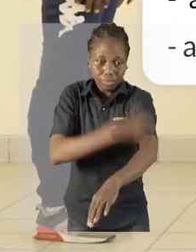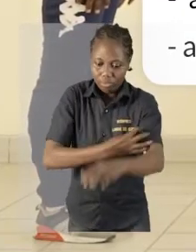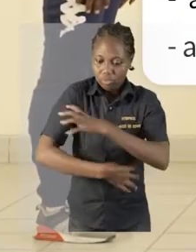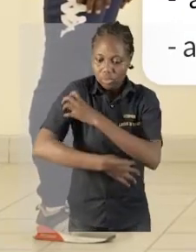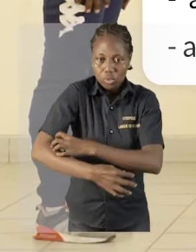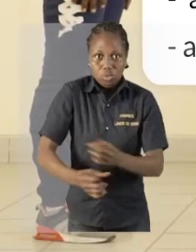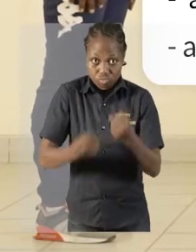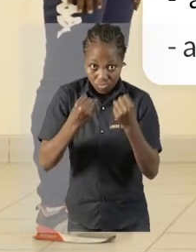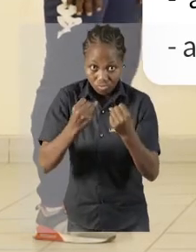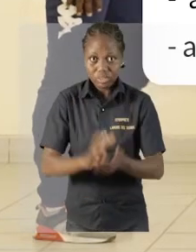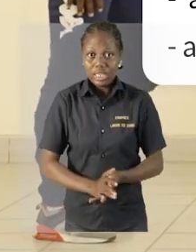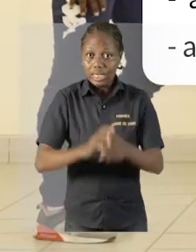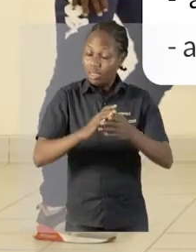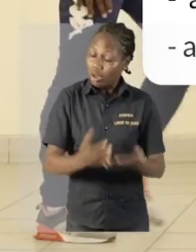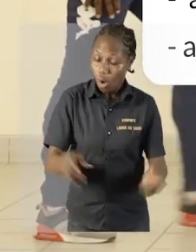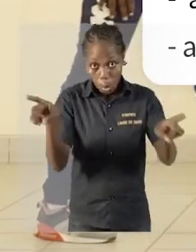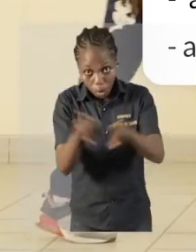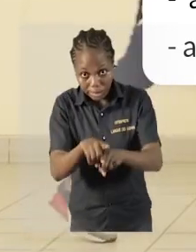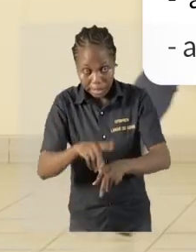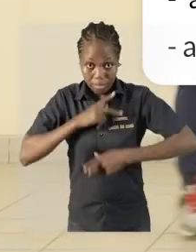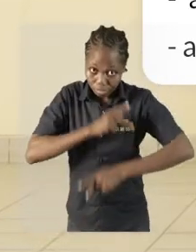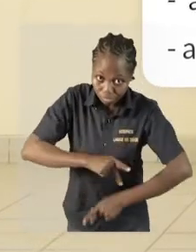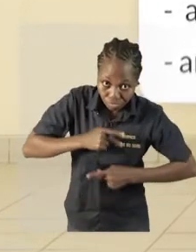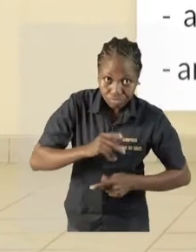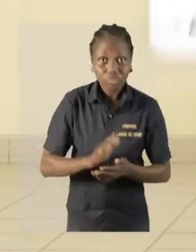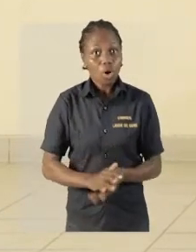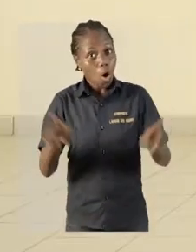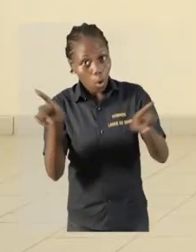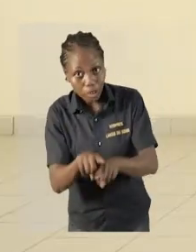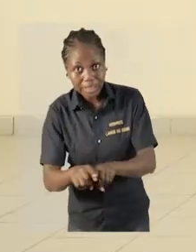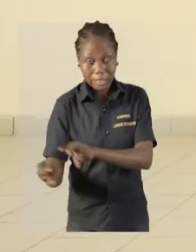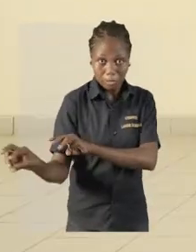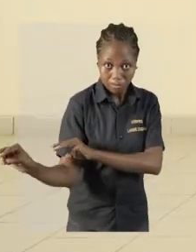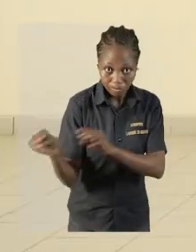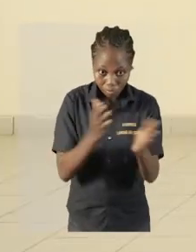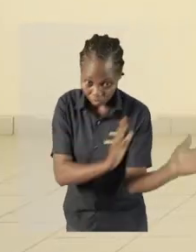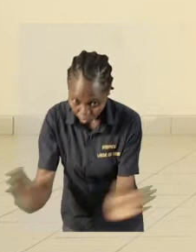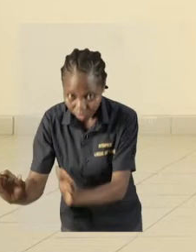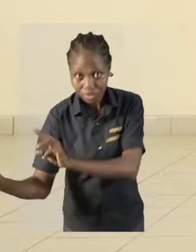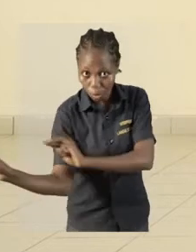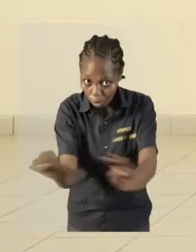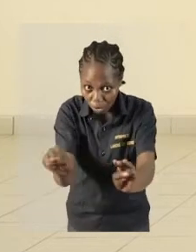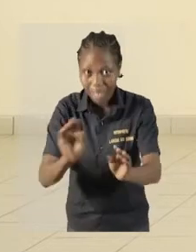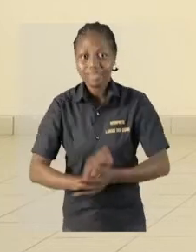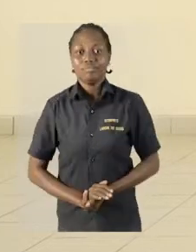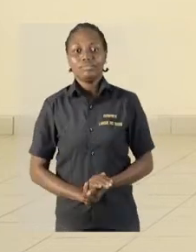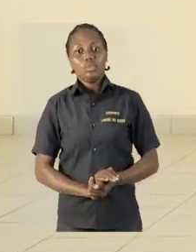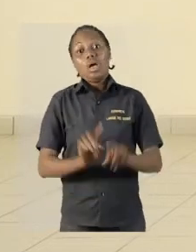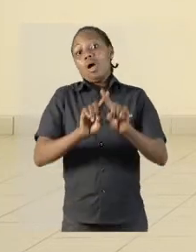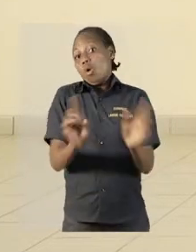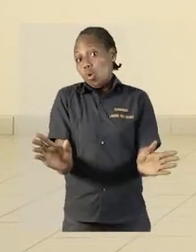les enfants? Allez, on fait une séance de relaxation avant de passer à une autre activité. On y va donc. On va s'étirer tout